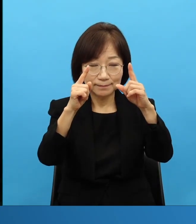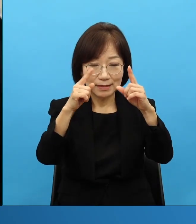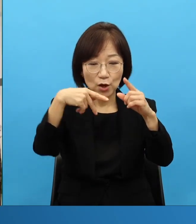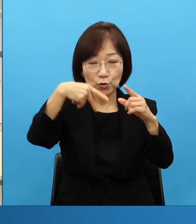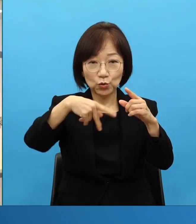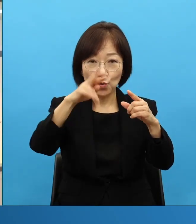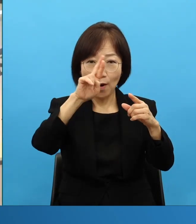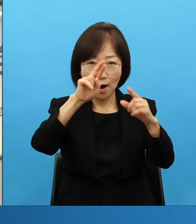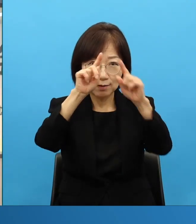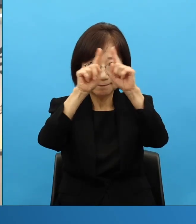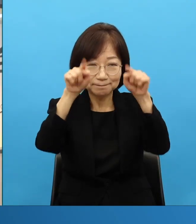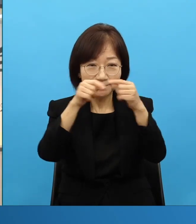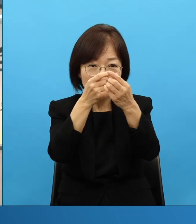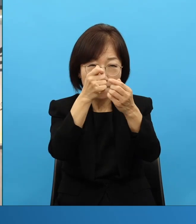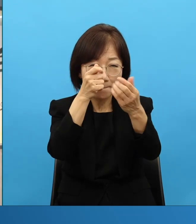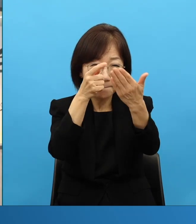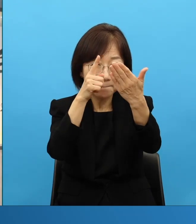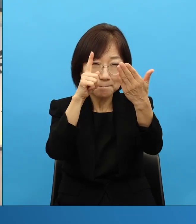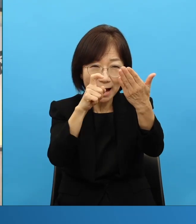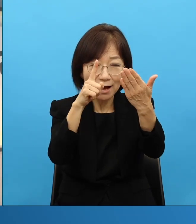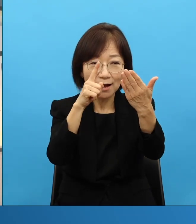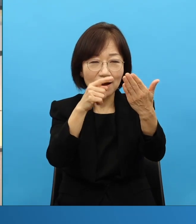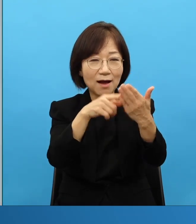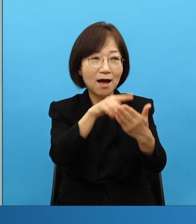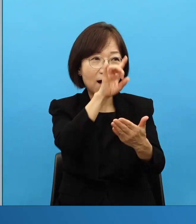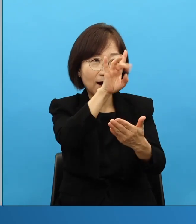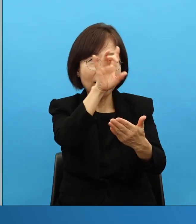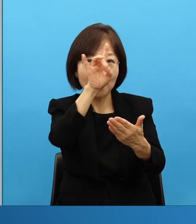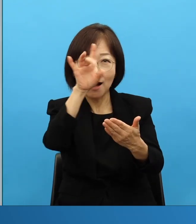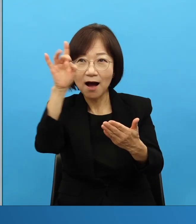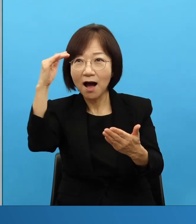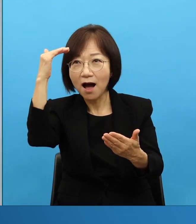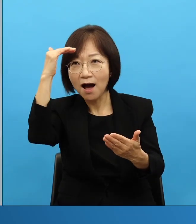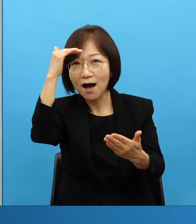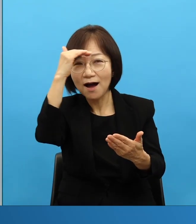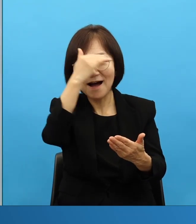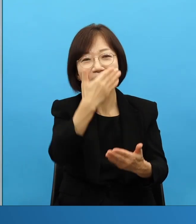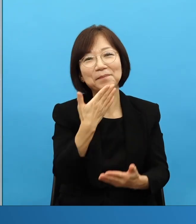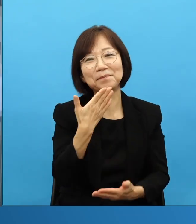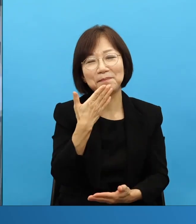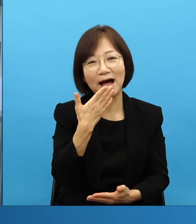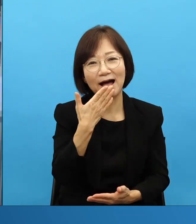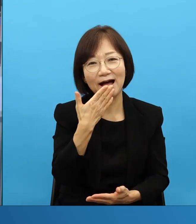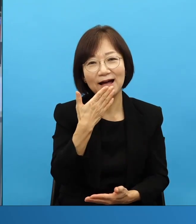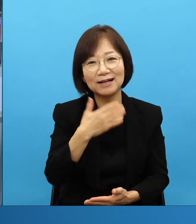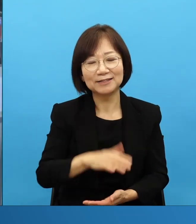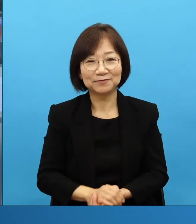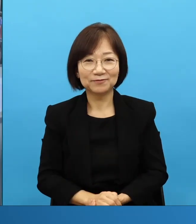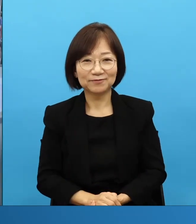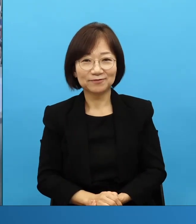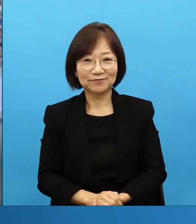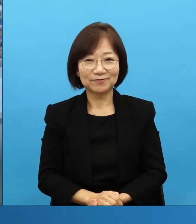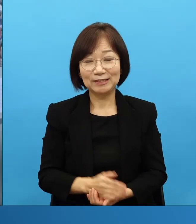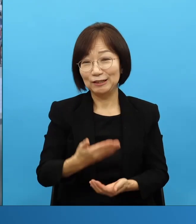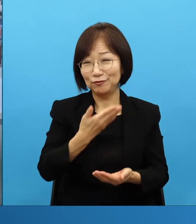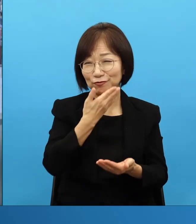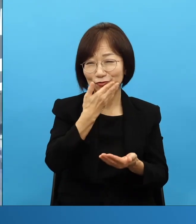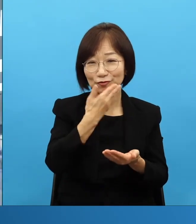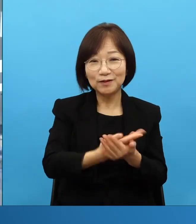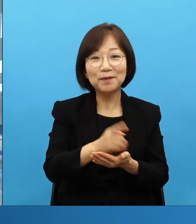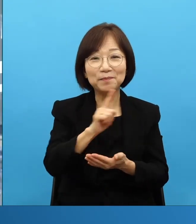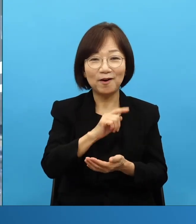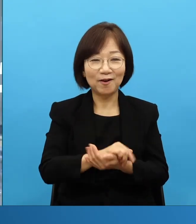한 작품씩 확인도 할 수 있습니다. 우와! 이동 1층 복도에는 시대의 흐름과 중요한 것은 꺾이지 않는